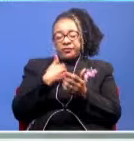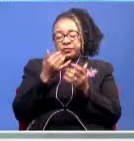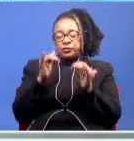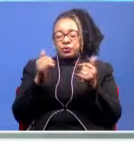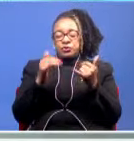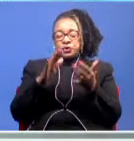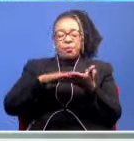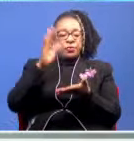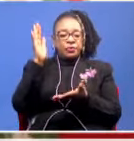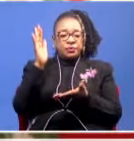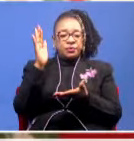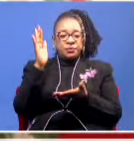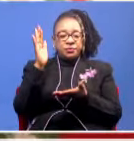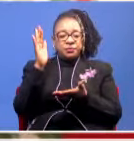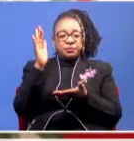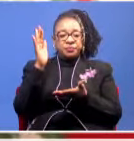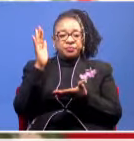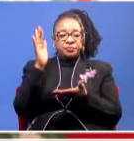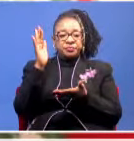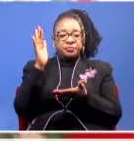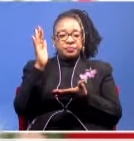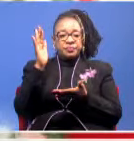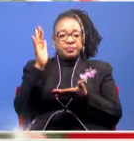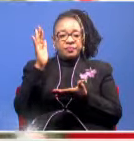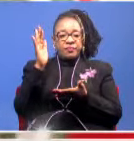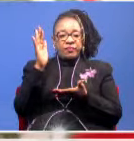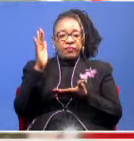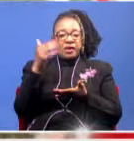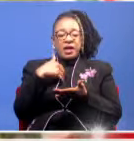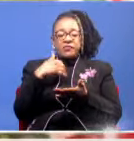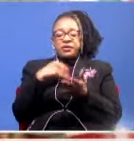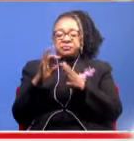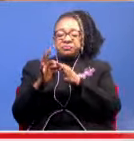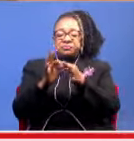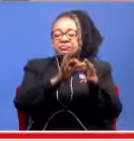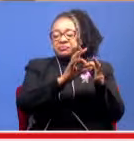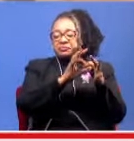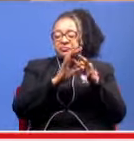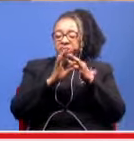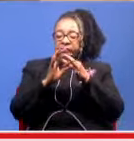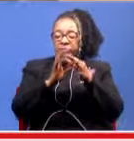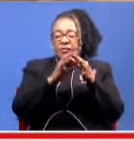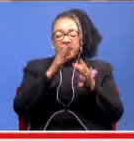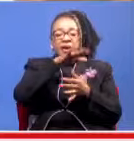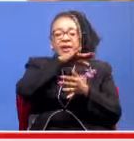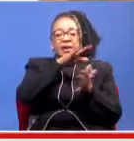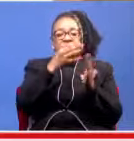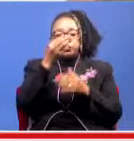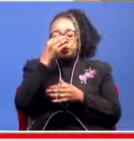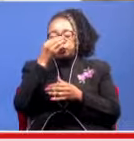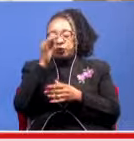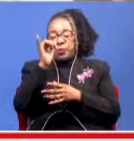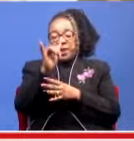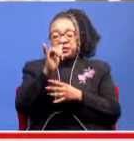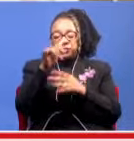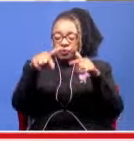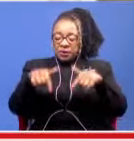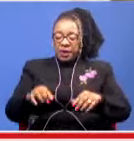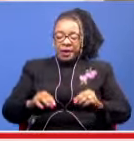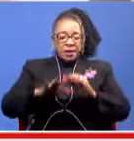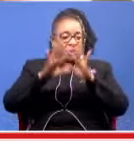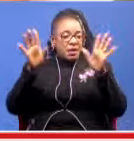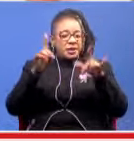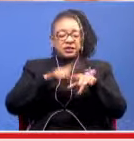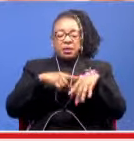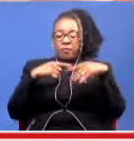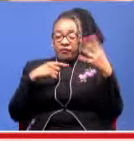kina. Matunda ya uwiano baina ya kiongozi wa Azimio Raila Odinga na Rais William Ruto yameonekana leo baada ya mawaziri wanne